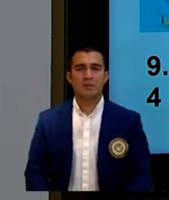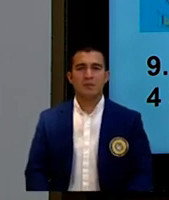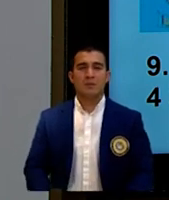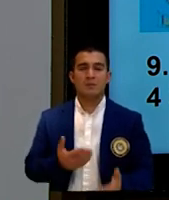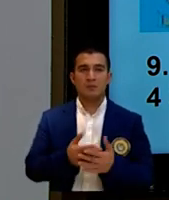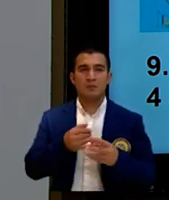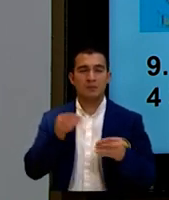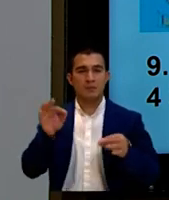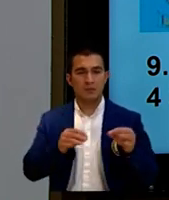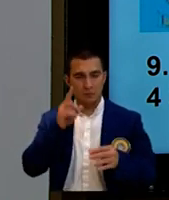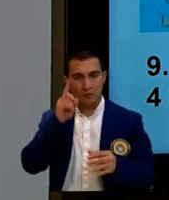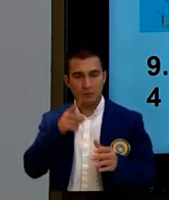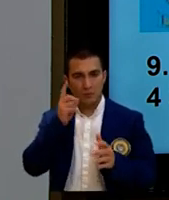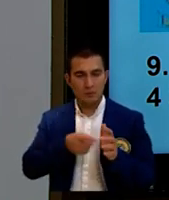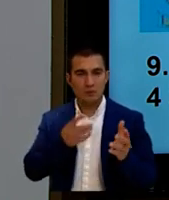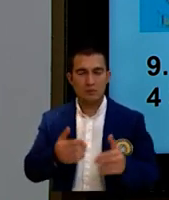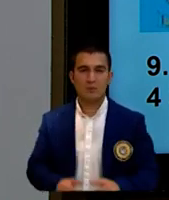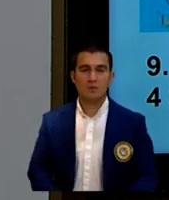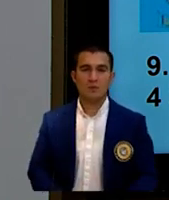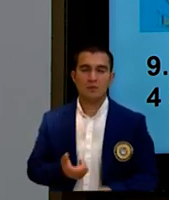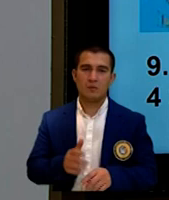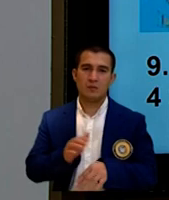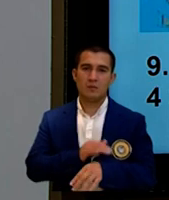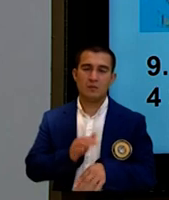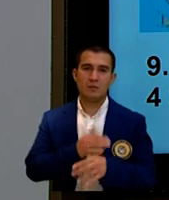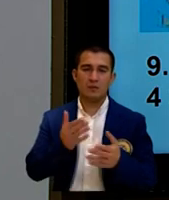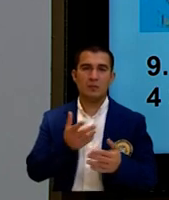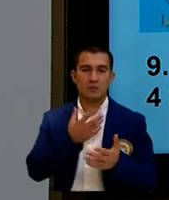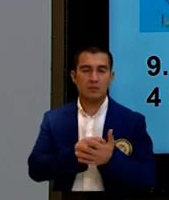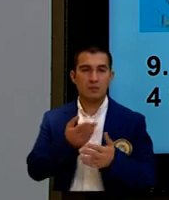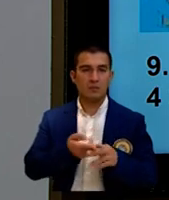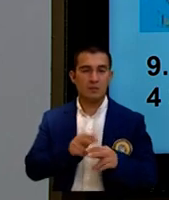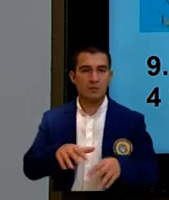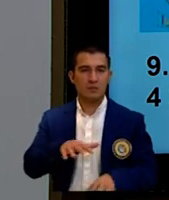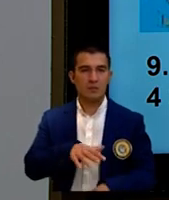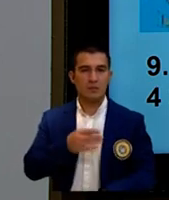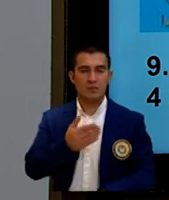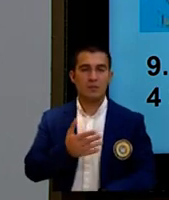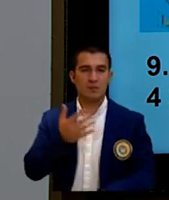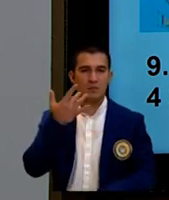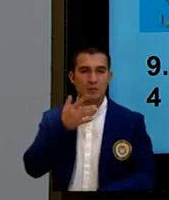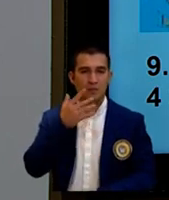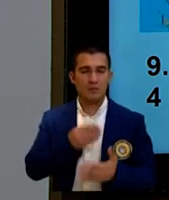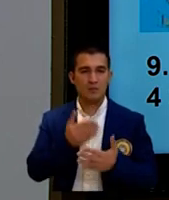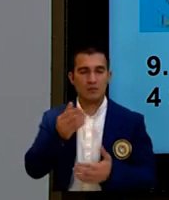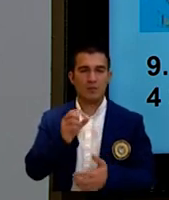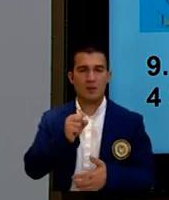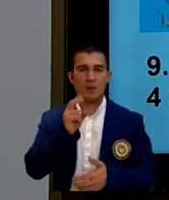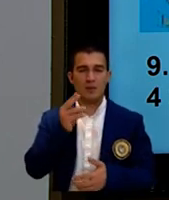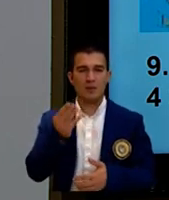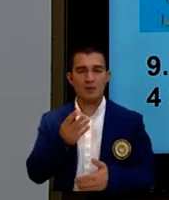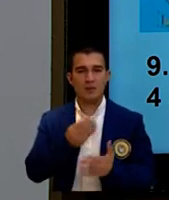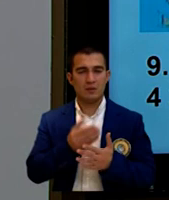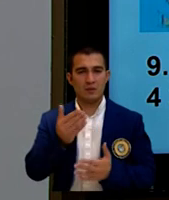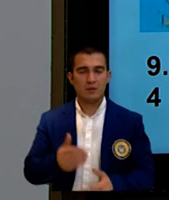Xaritani taniyapmizmi? Barakalla. Chicago va Los-Anjeles shaharlari AQShda joylashgan shaharlar hisoblanar